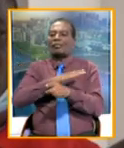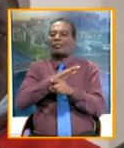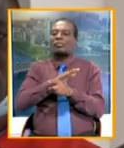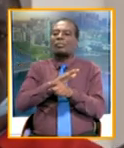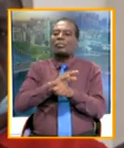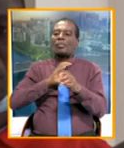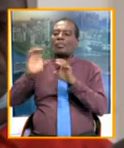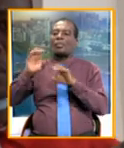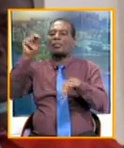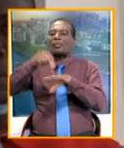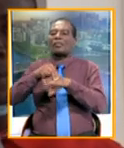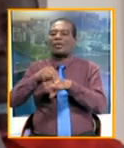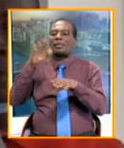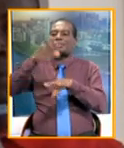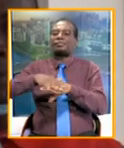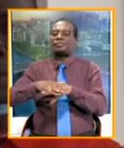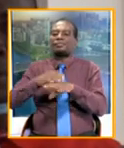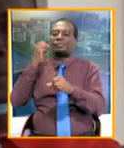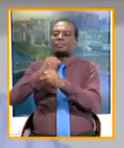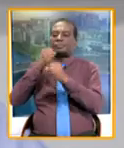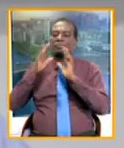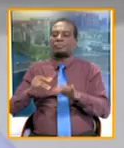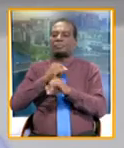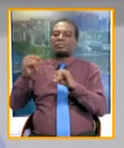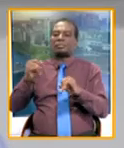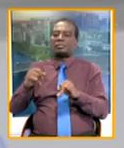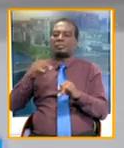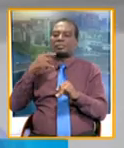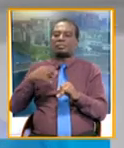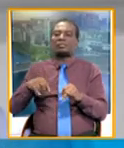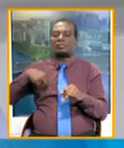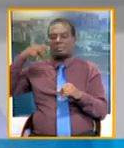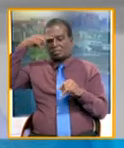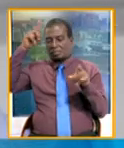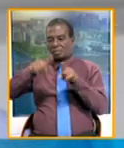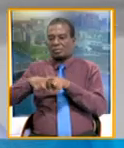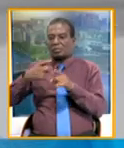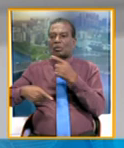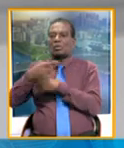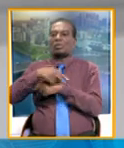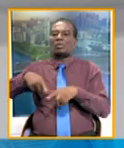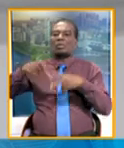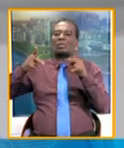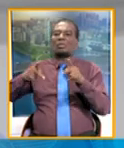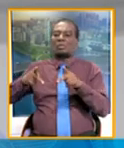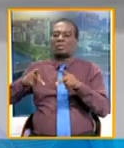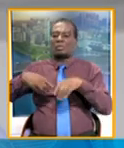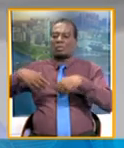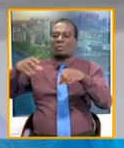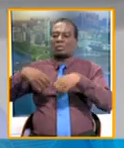de communication sur les travailleurs indépendants. Ça nous sied parce qu'aujourd'hui, ça permet aux commerçants